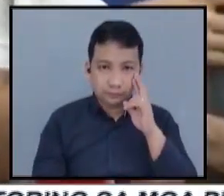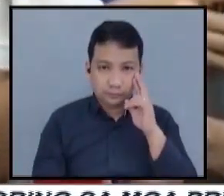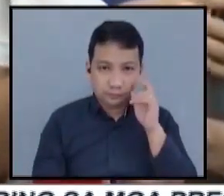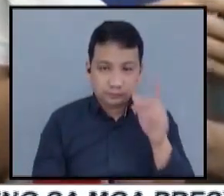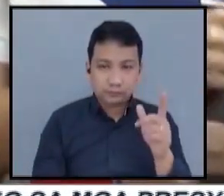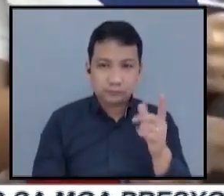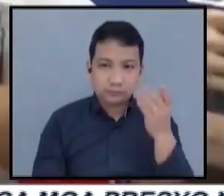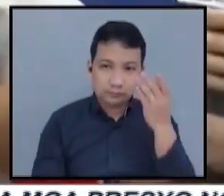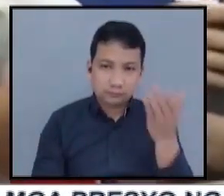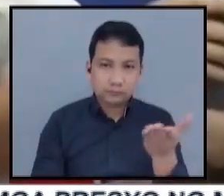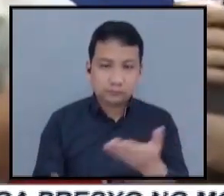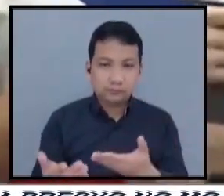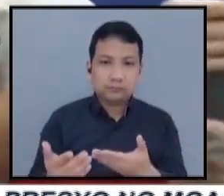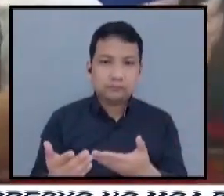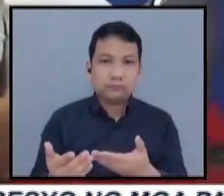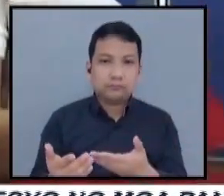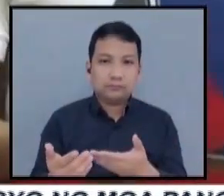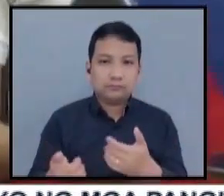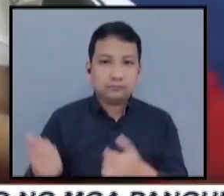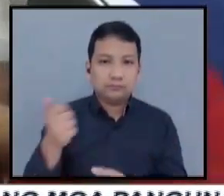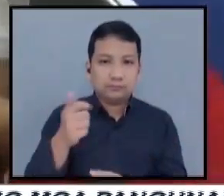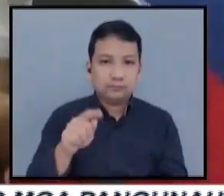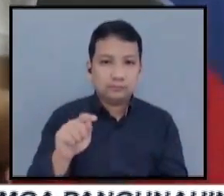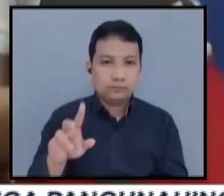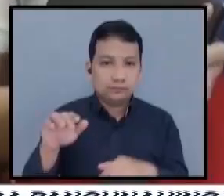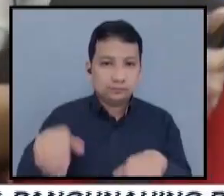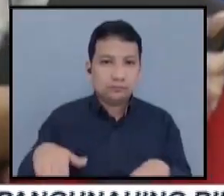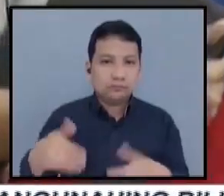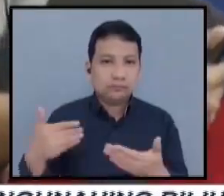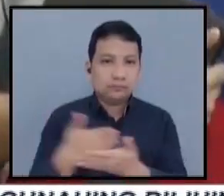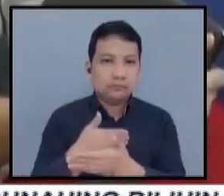Lisiges para sa Pambansang TV sa Bagong Pilipinas.